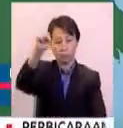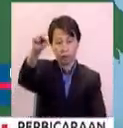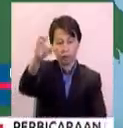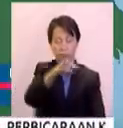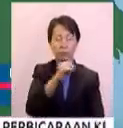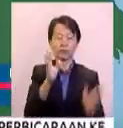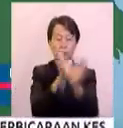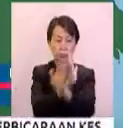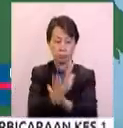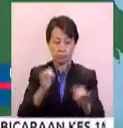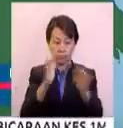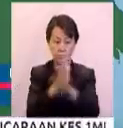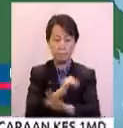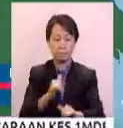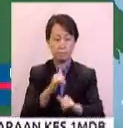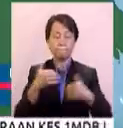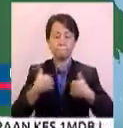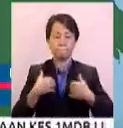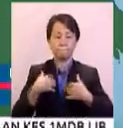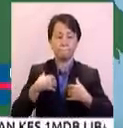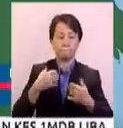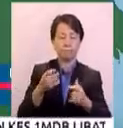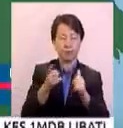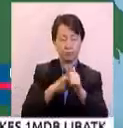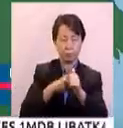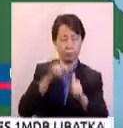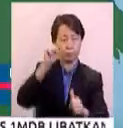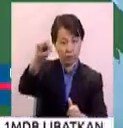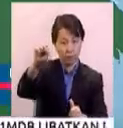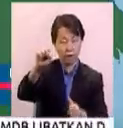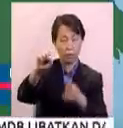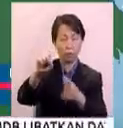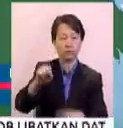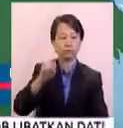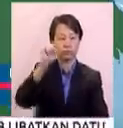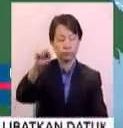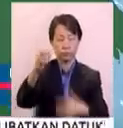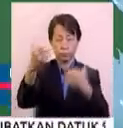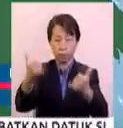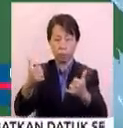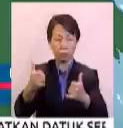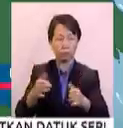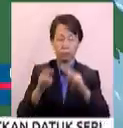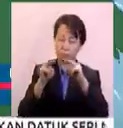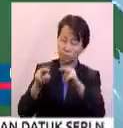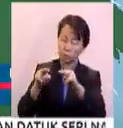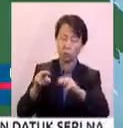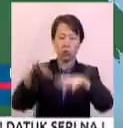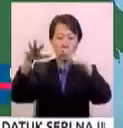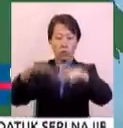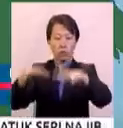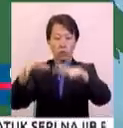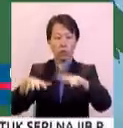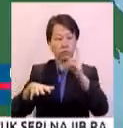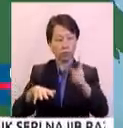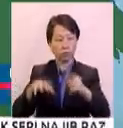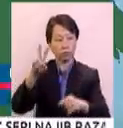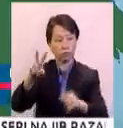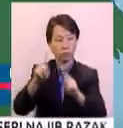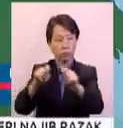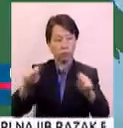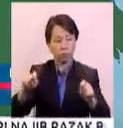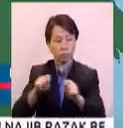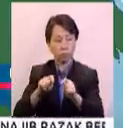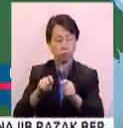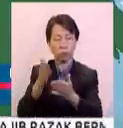juga Sarawak, kita mulakan bagi negeri Sabah terlebih dahulu. Pada masa kini diperhatikan hujan di satu dua tempat sedang